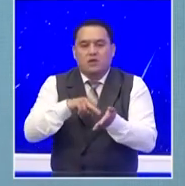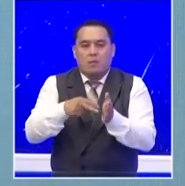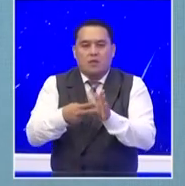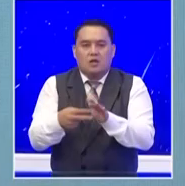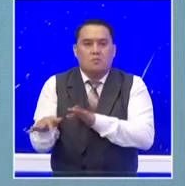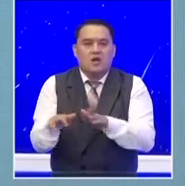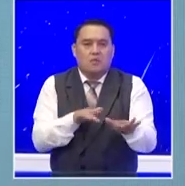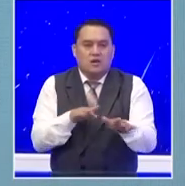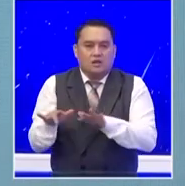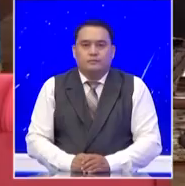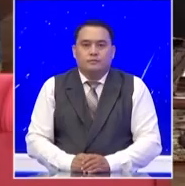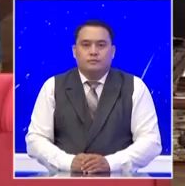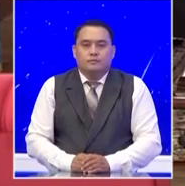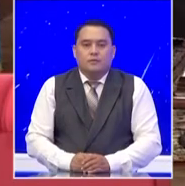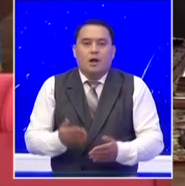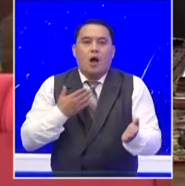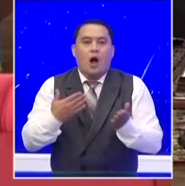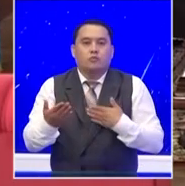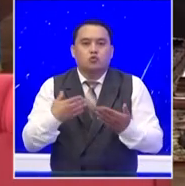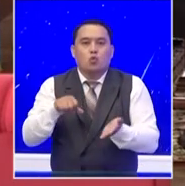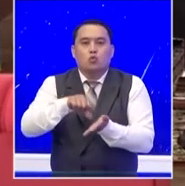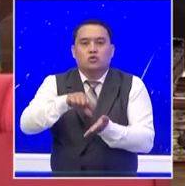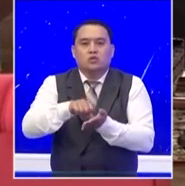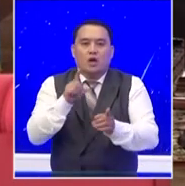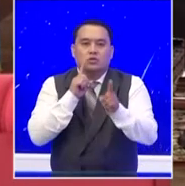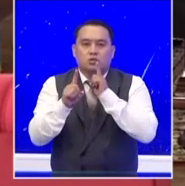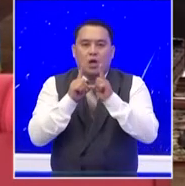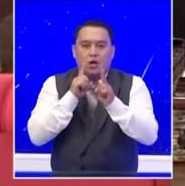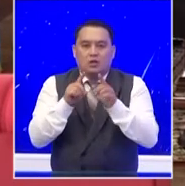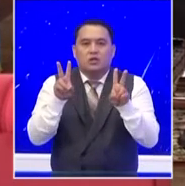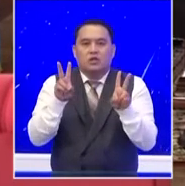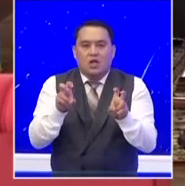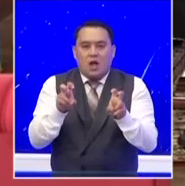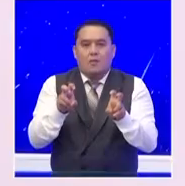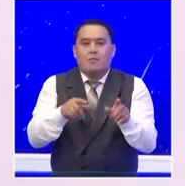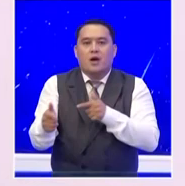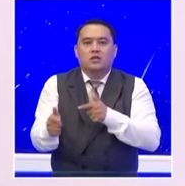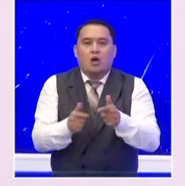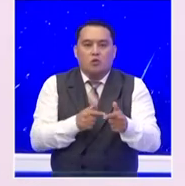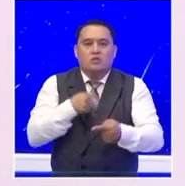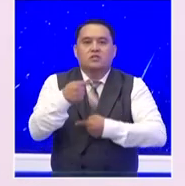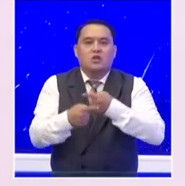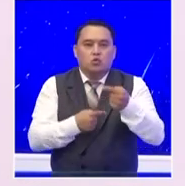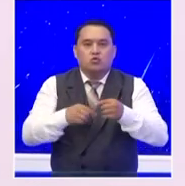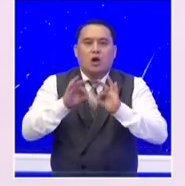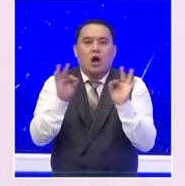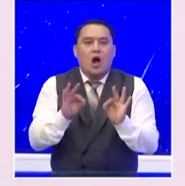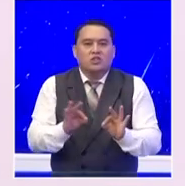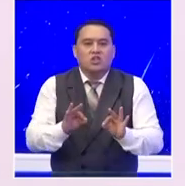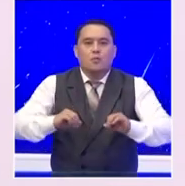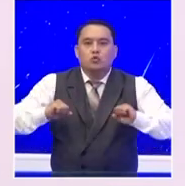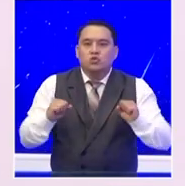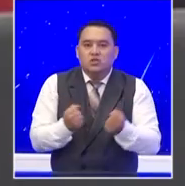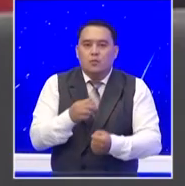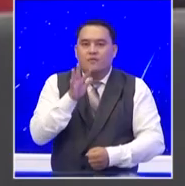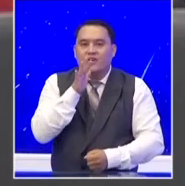запланированных мероприятий. Обсудили участники селекторного заседания и тему касательно подготовки к предстоящему